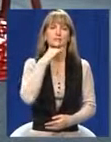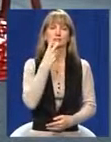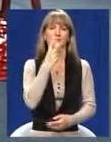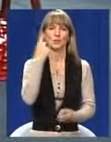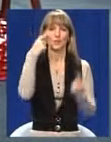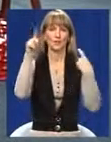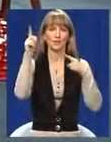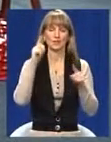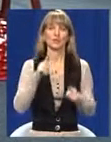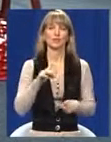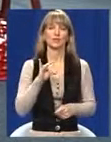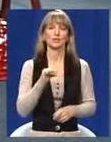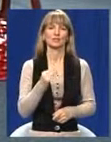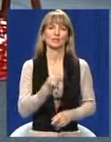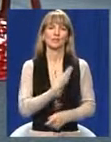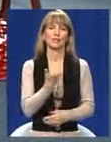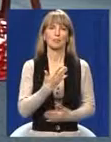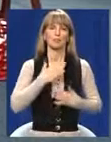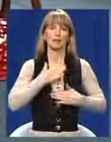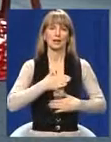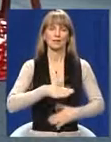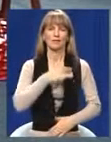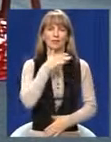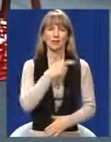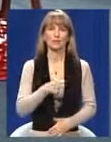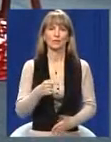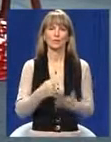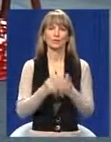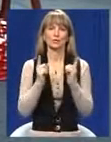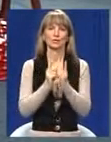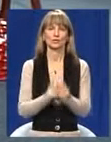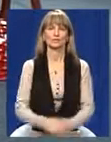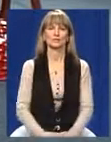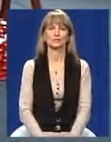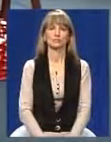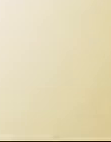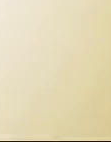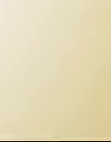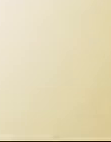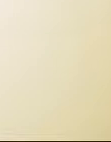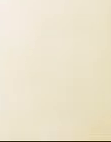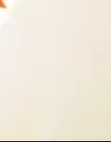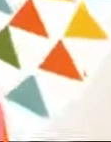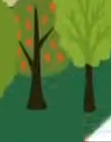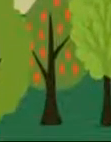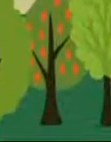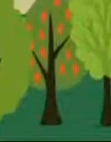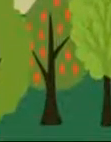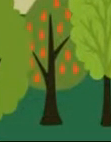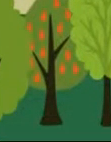мультфільм. І бажаємо вам приємних моментів. До зустрічі! До побачення!